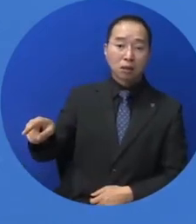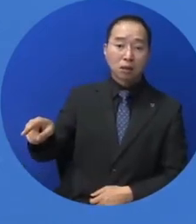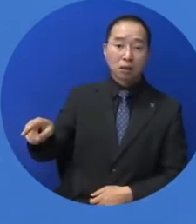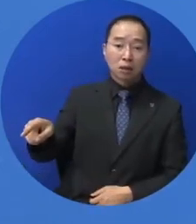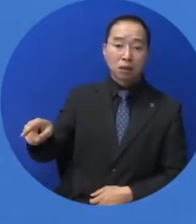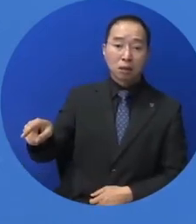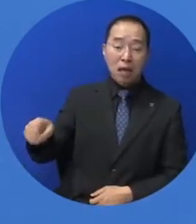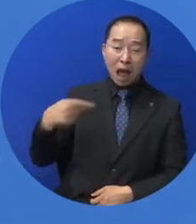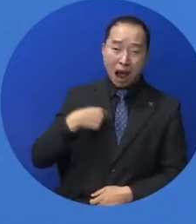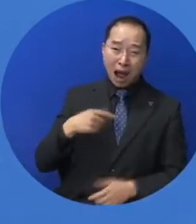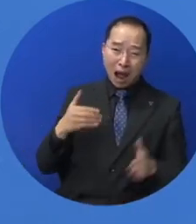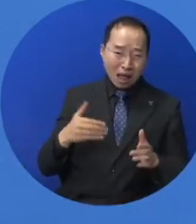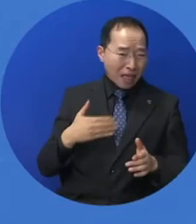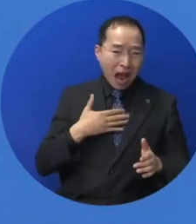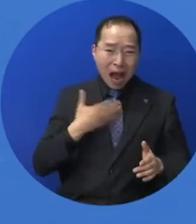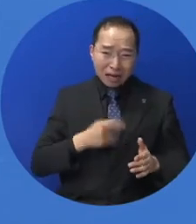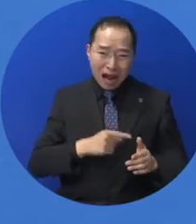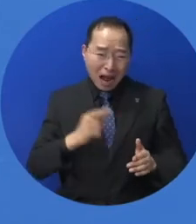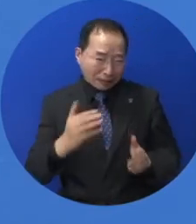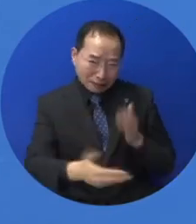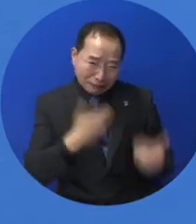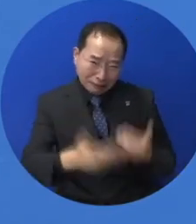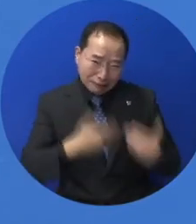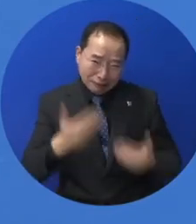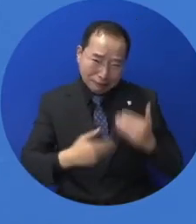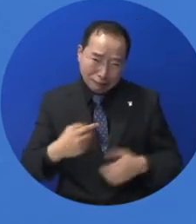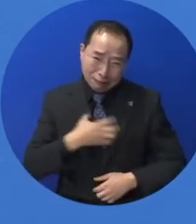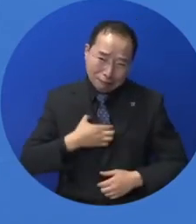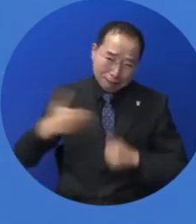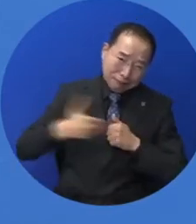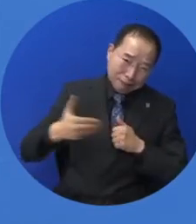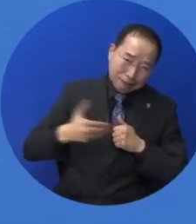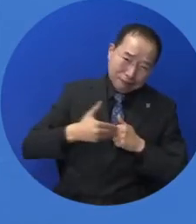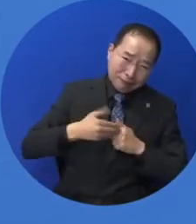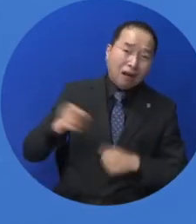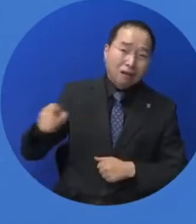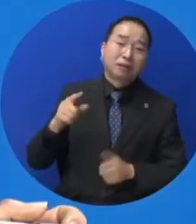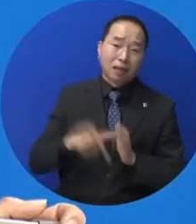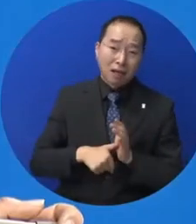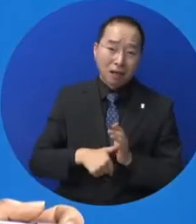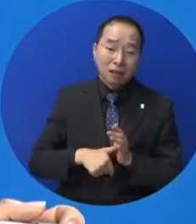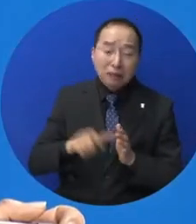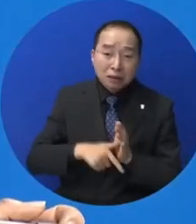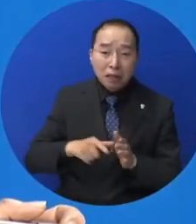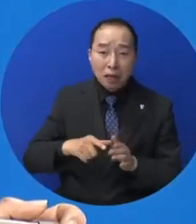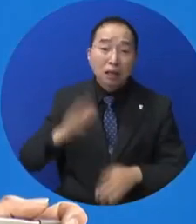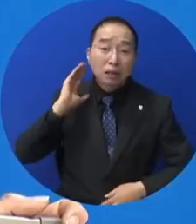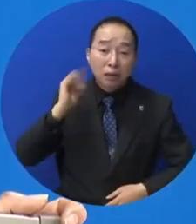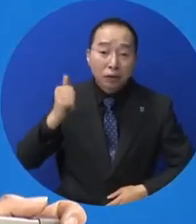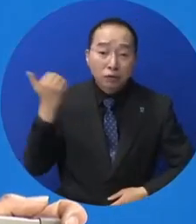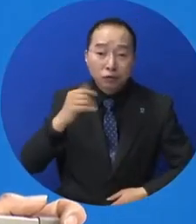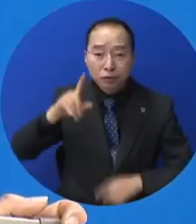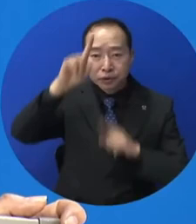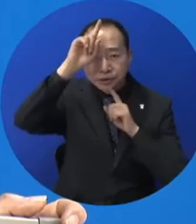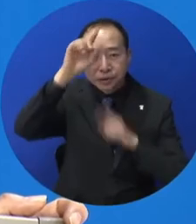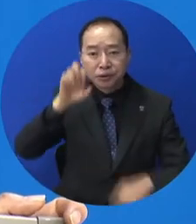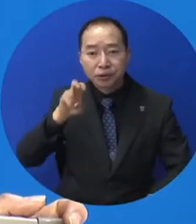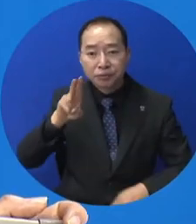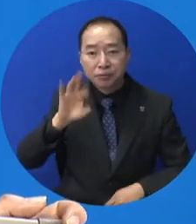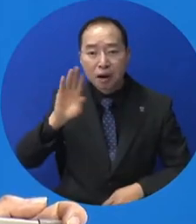뭐 주변까지 막 샅샅이 뒤지고 괴롭히던 시절이 있었습니다. 바로 이명박 정부 시절이었는데요. 그때